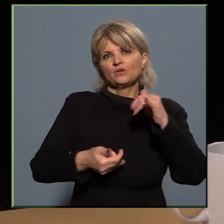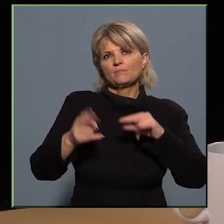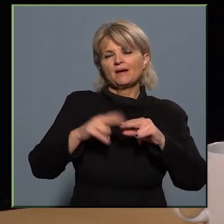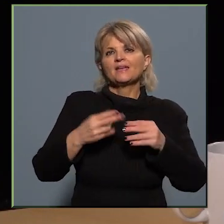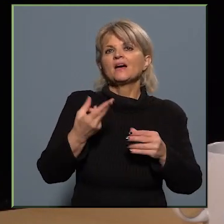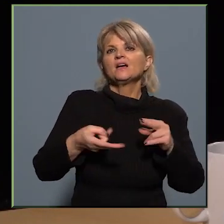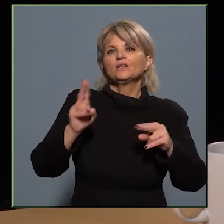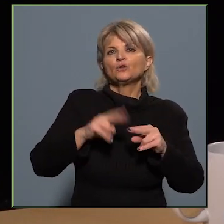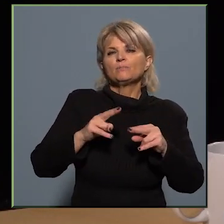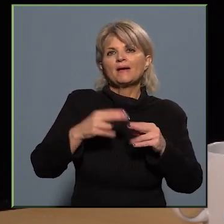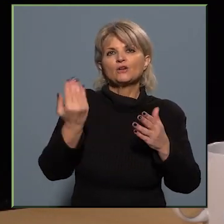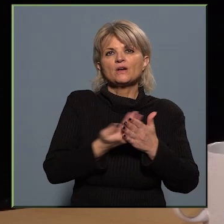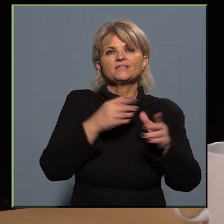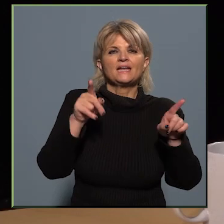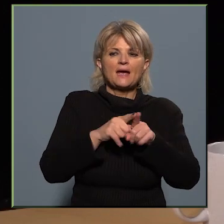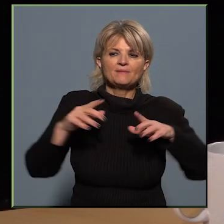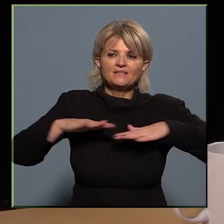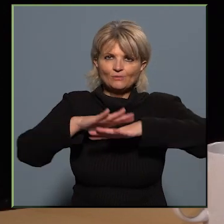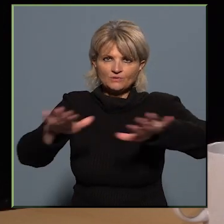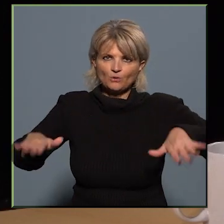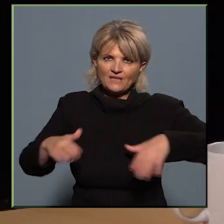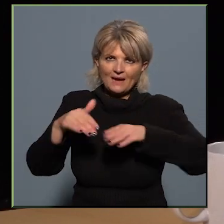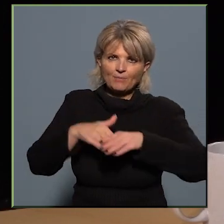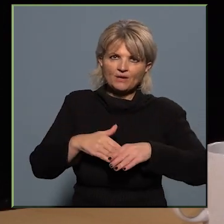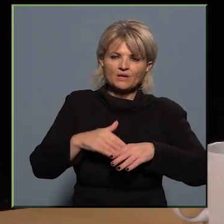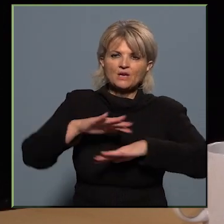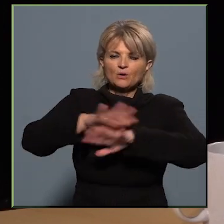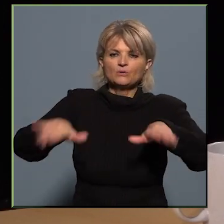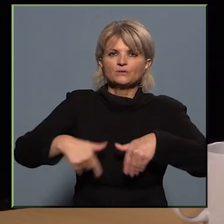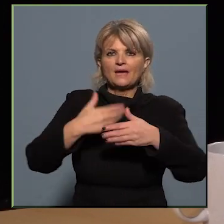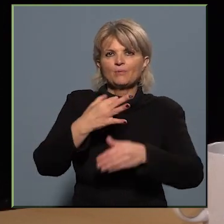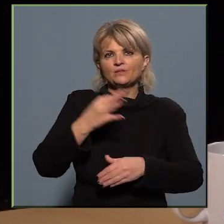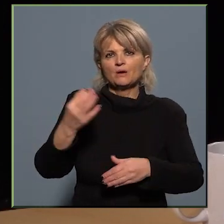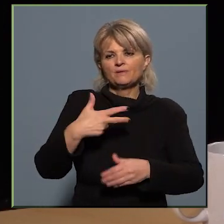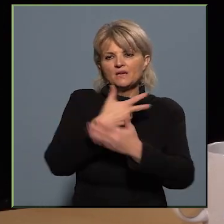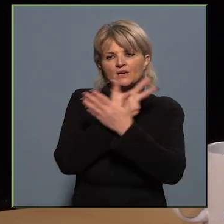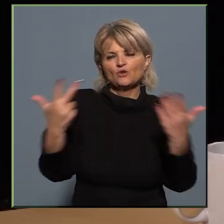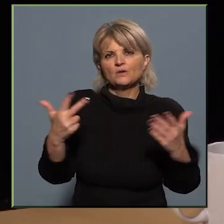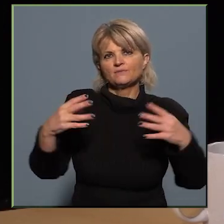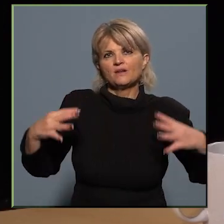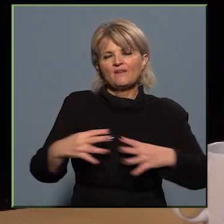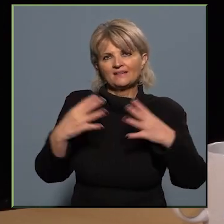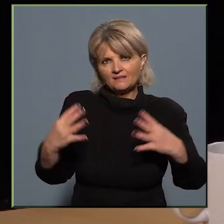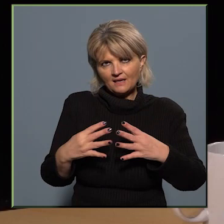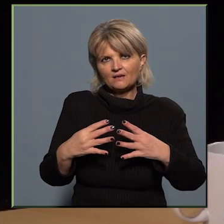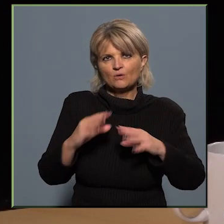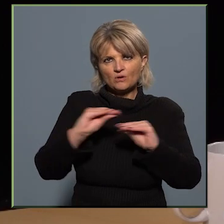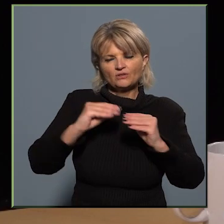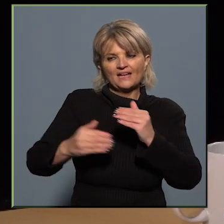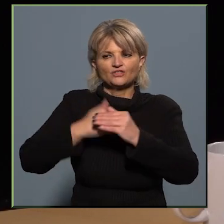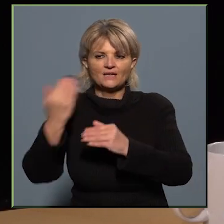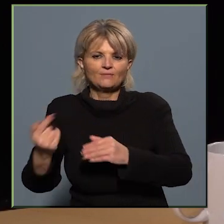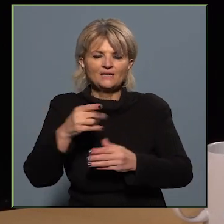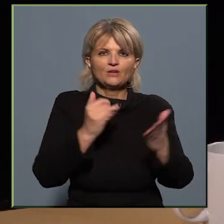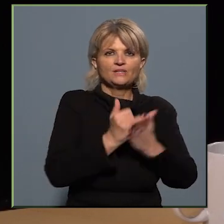többen veszik igénybe, mint az uszodánkat. Az uszodában napi 80 vendéggel számolhatunk a szervezett oktatáson kívül. Itt